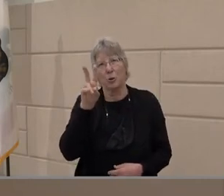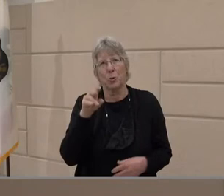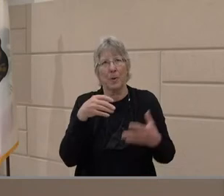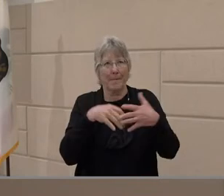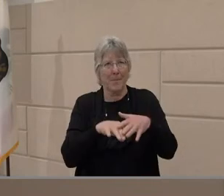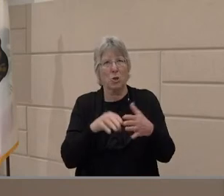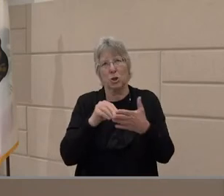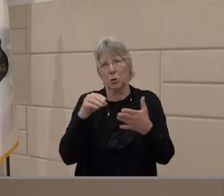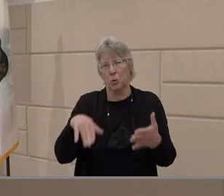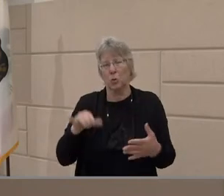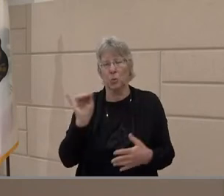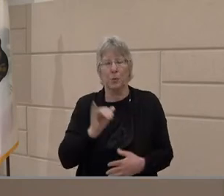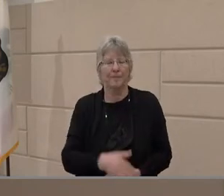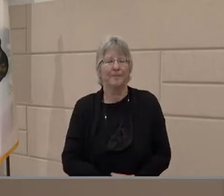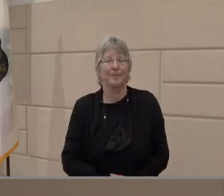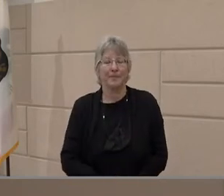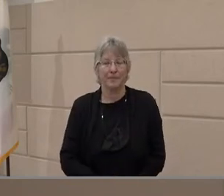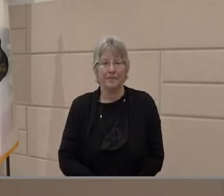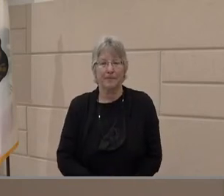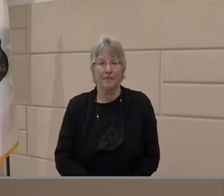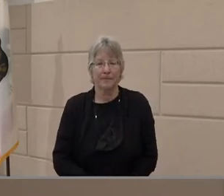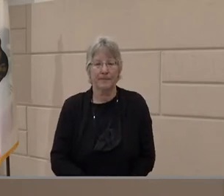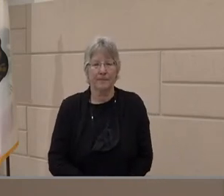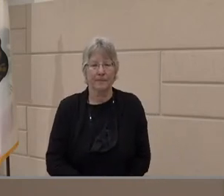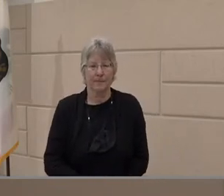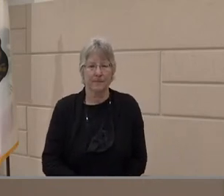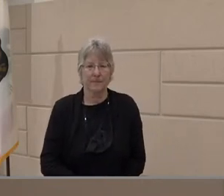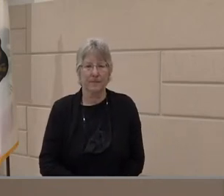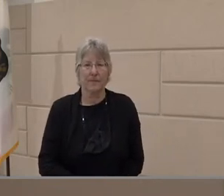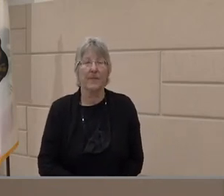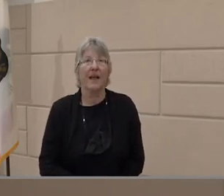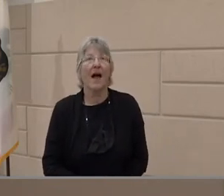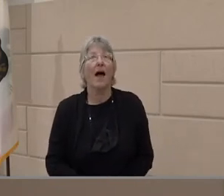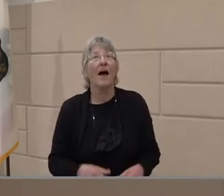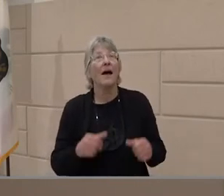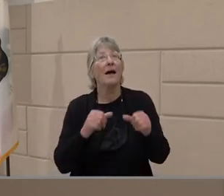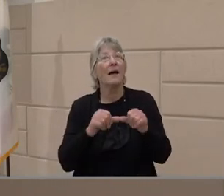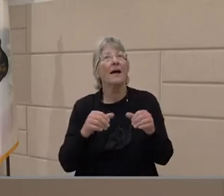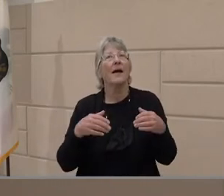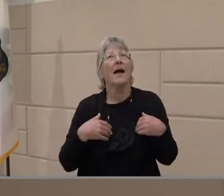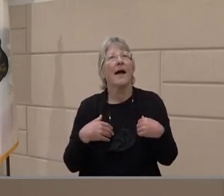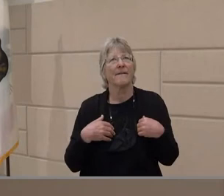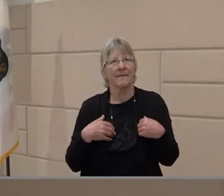ក្តៅយើងរាប់បញ្ចូលកម្មវិធីបង្ហាត់ពីភាសាចូលជាមួយផង